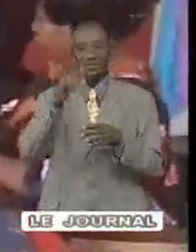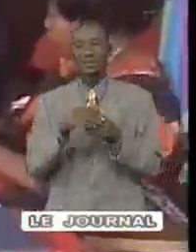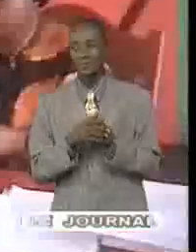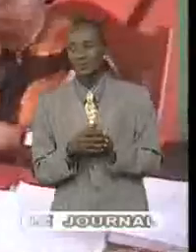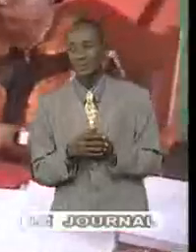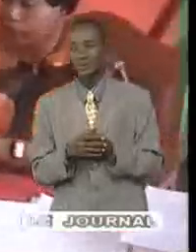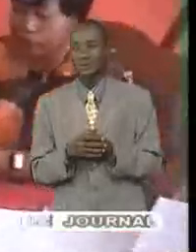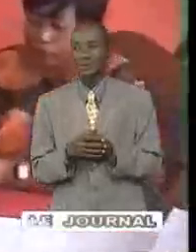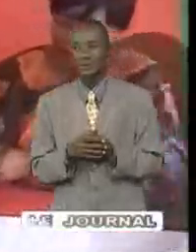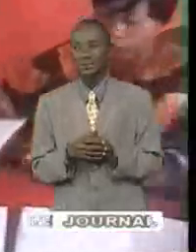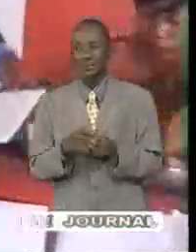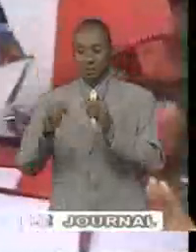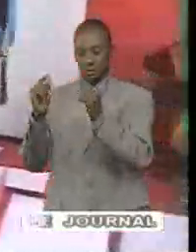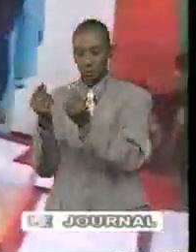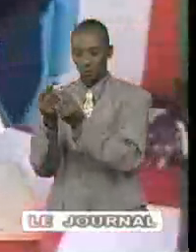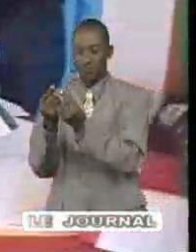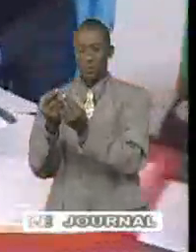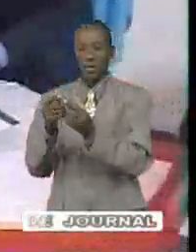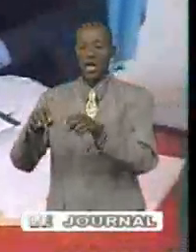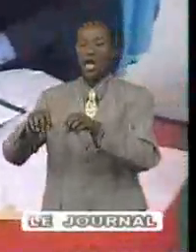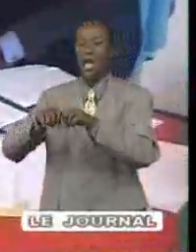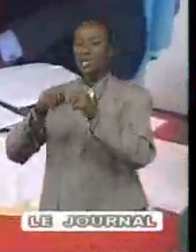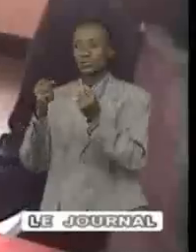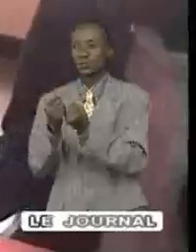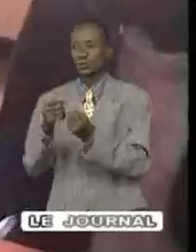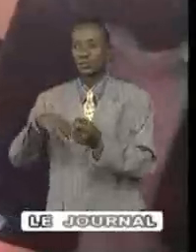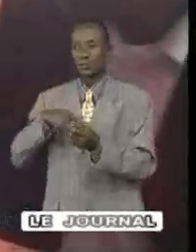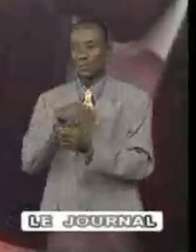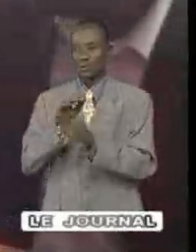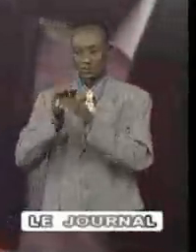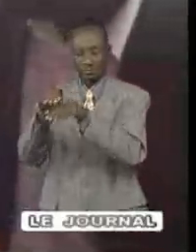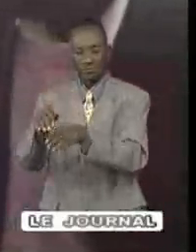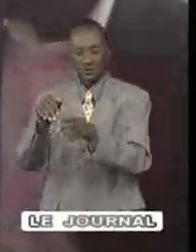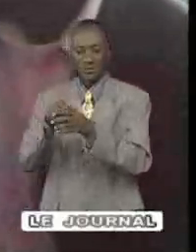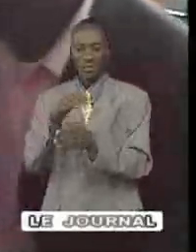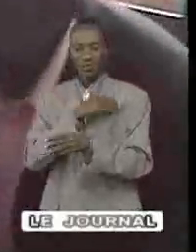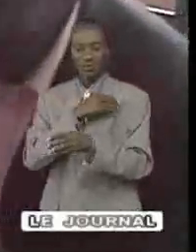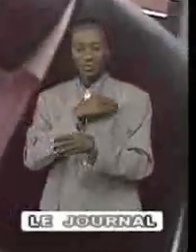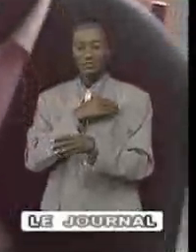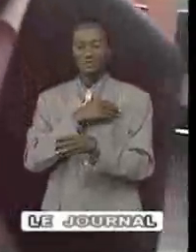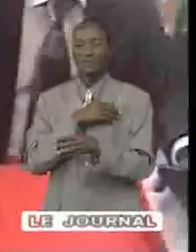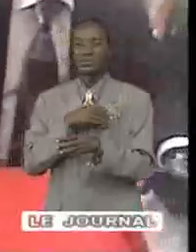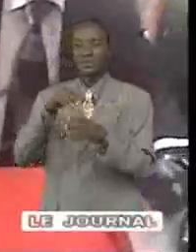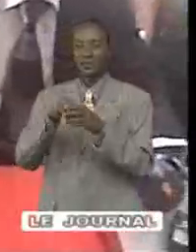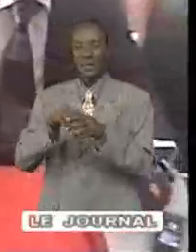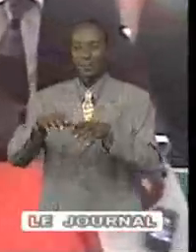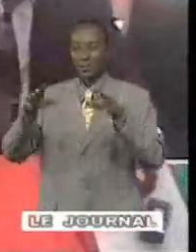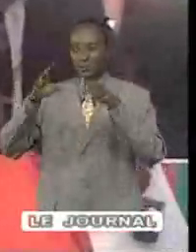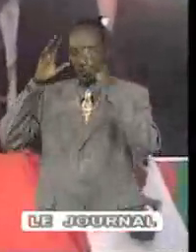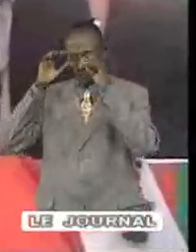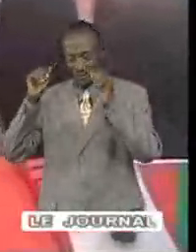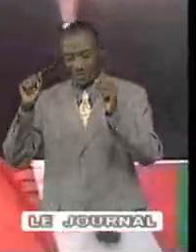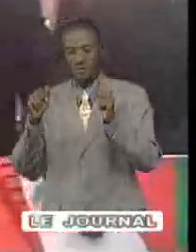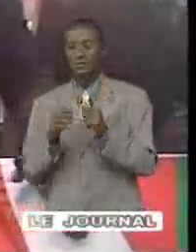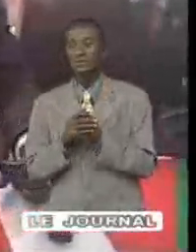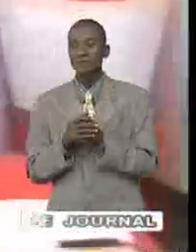portée sociale, le regroupement des associations membres adhérents pour Joseph Kabila à la majorité présidentielle Rama Joseph Kabila